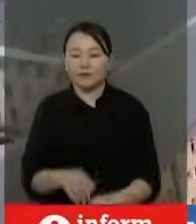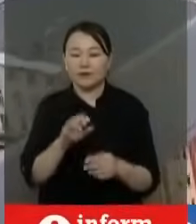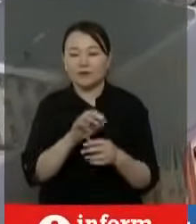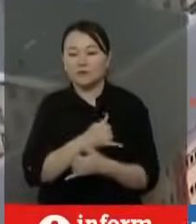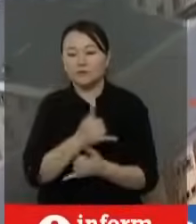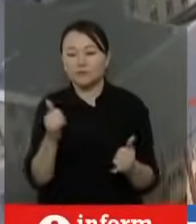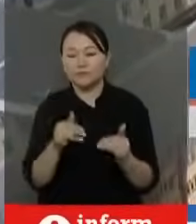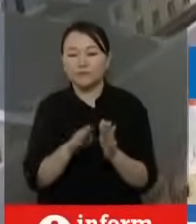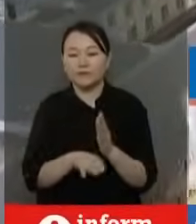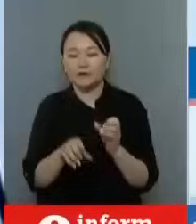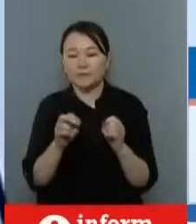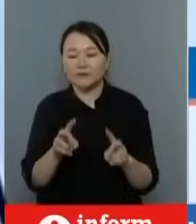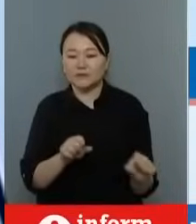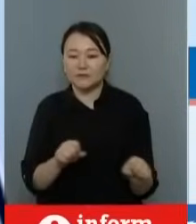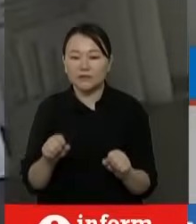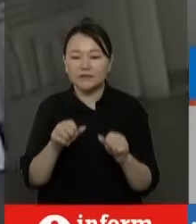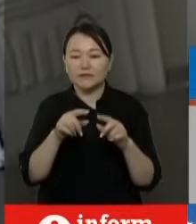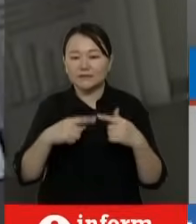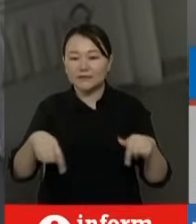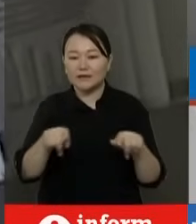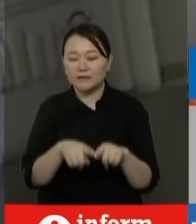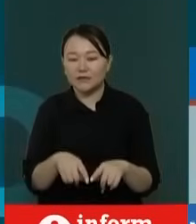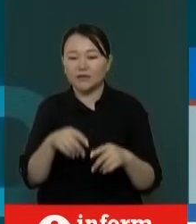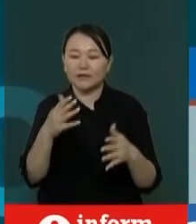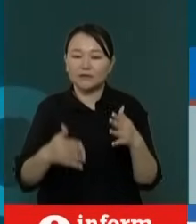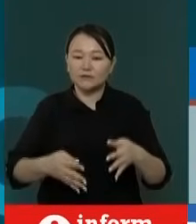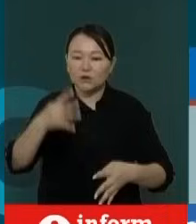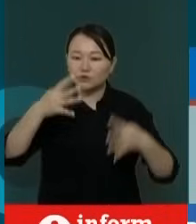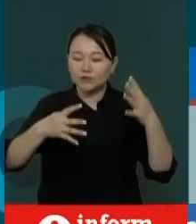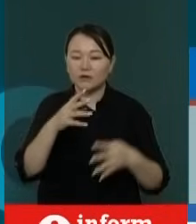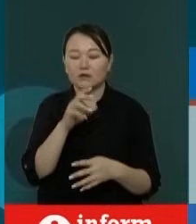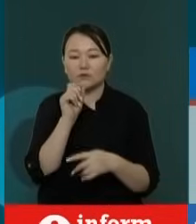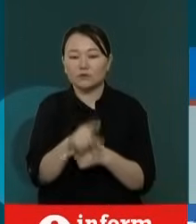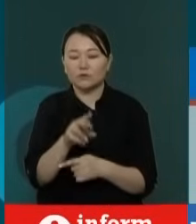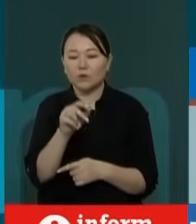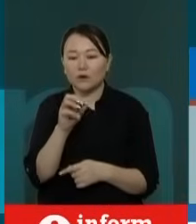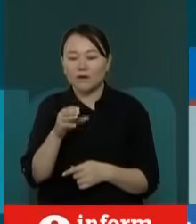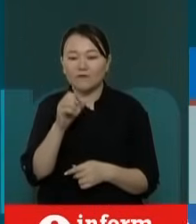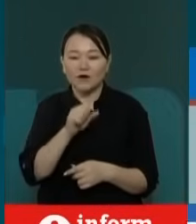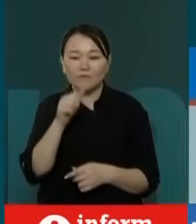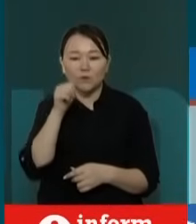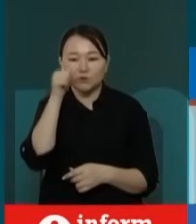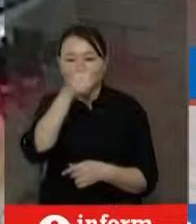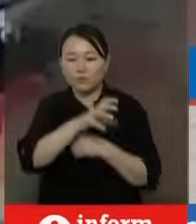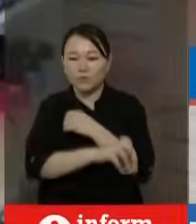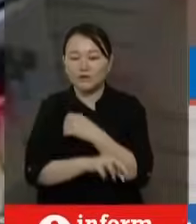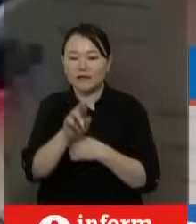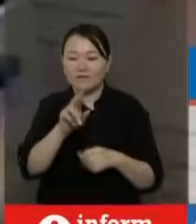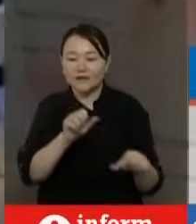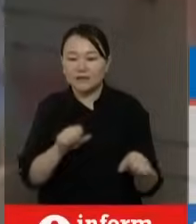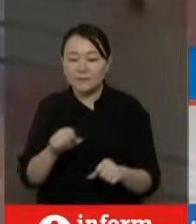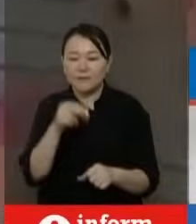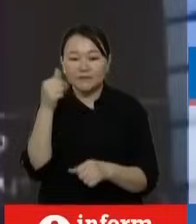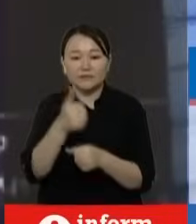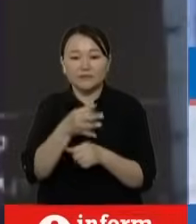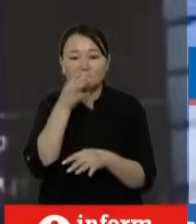Обеспечить сейсмобезопасность зданий и сооружений в Алматы поручил Касым-Жомарт Токаев в августе прошлого года. А после январских землетрясений президент